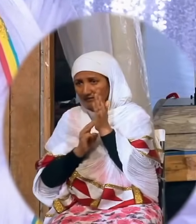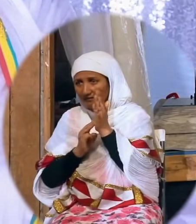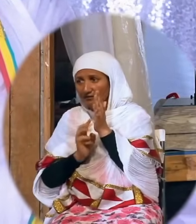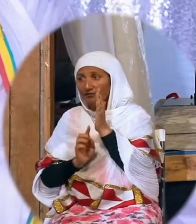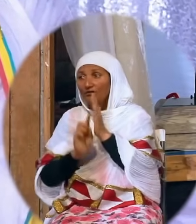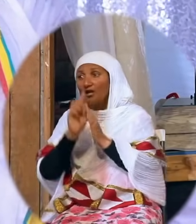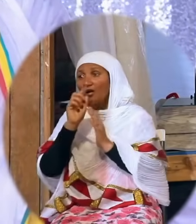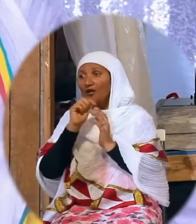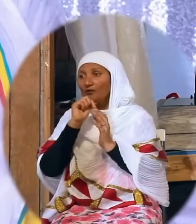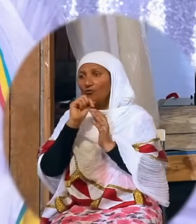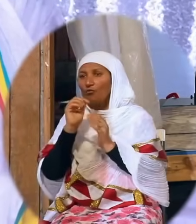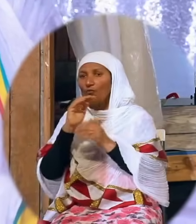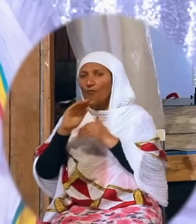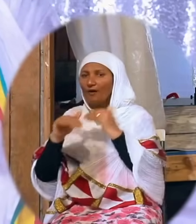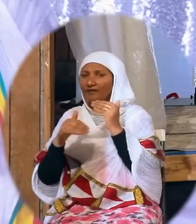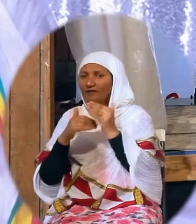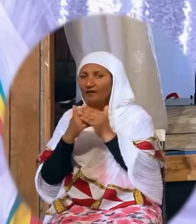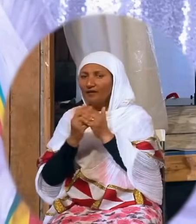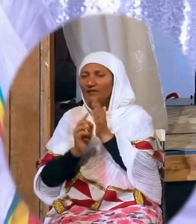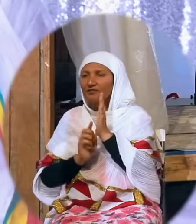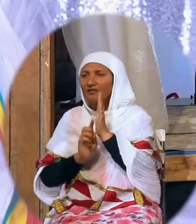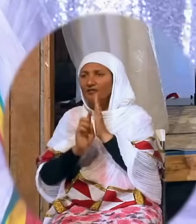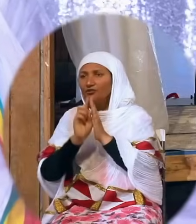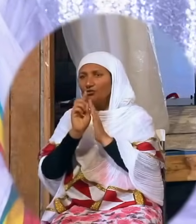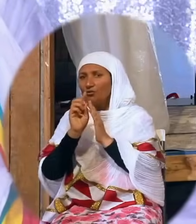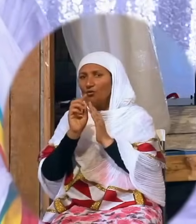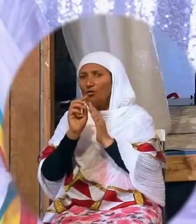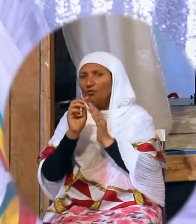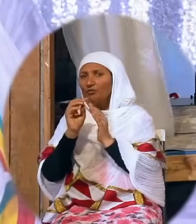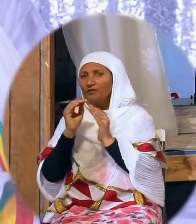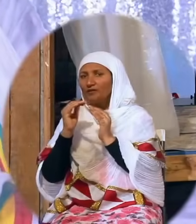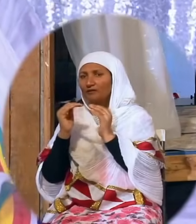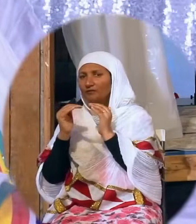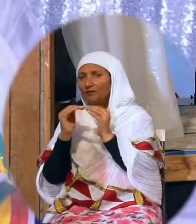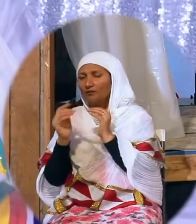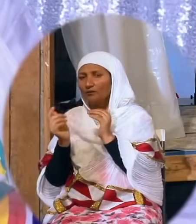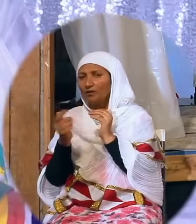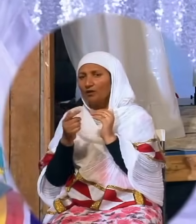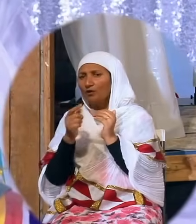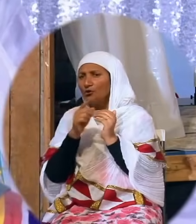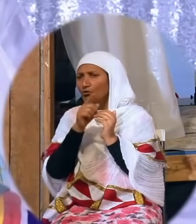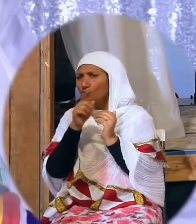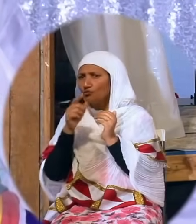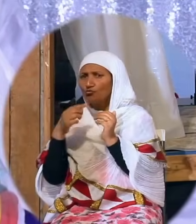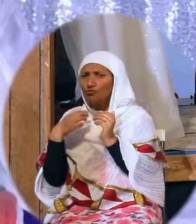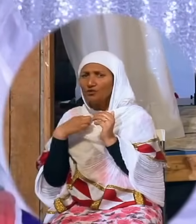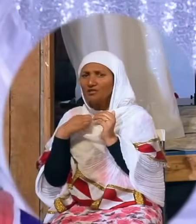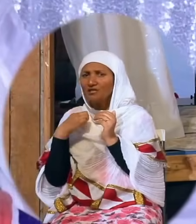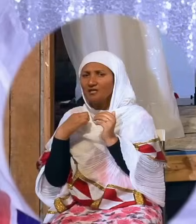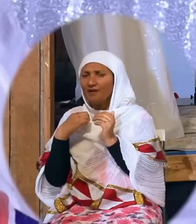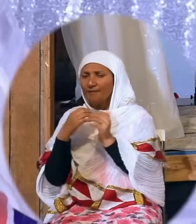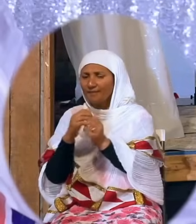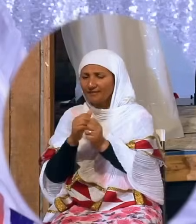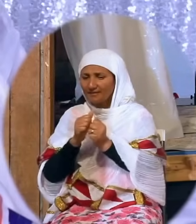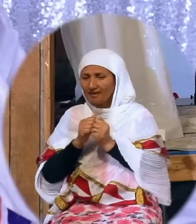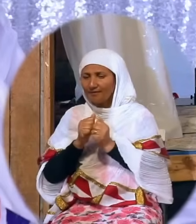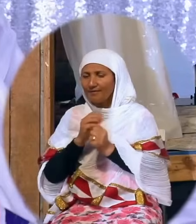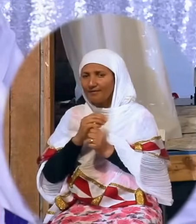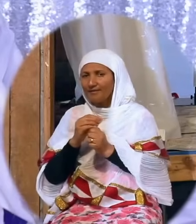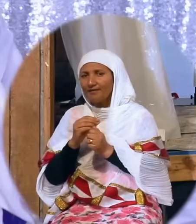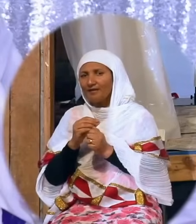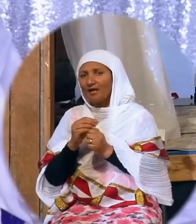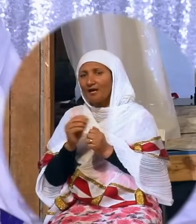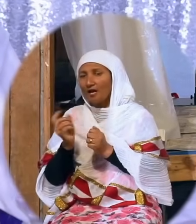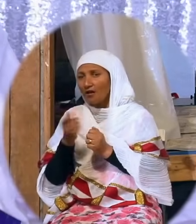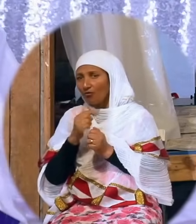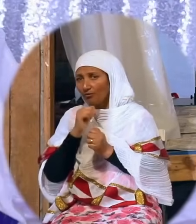ያአጠቃላይ ያስተዳደጋቸው ውጤት ሊሆን ይችላል ያስተሳሰብ ላይ ያደረሳቸው እንጂ የነሱ የግል መሳብና ዝንባሌ ላይሆን ይችላል